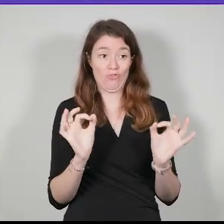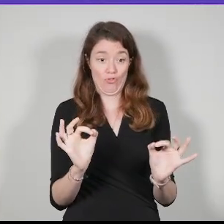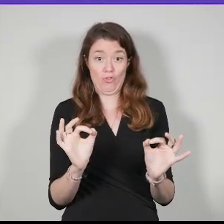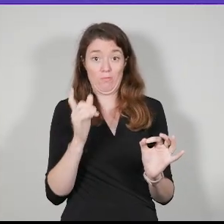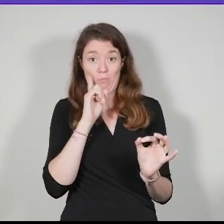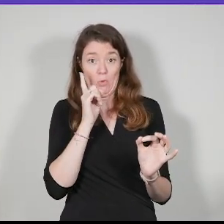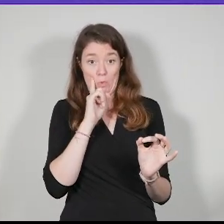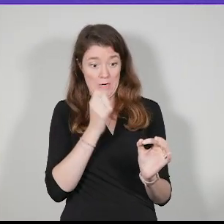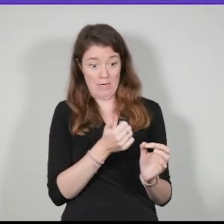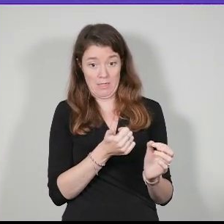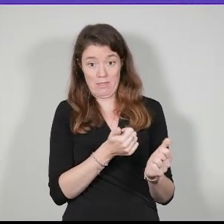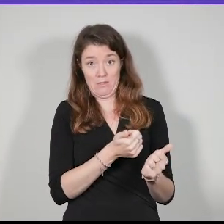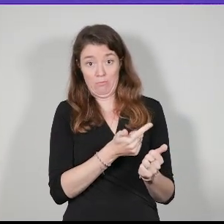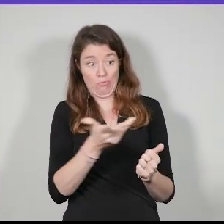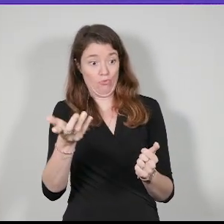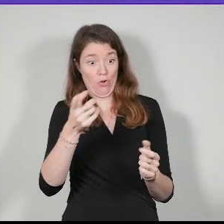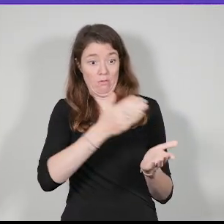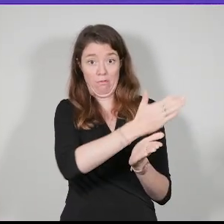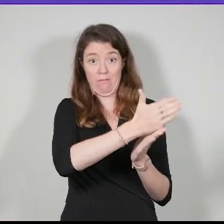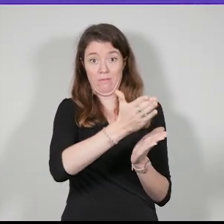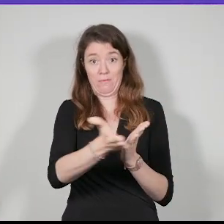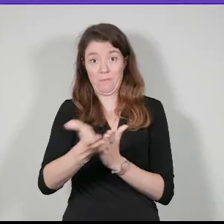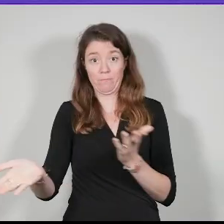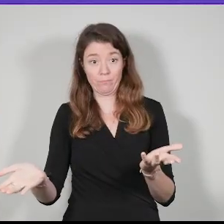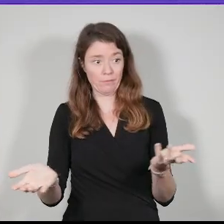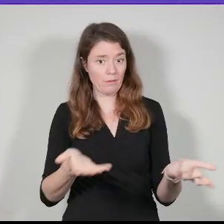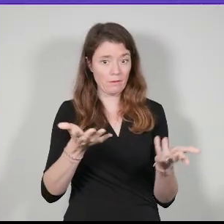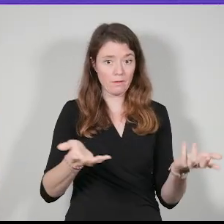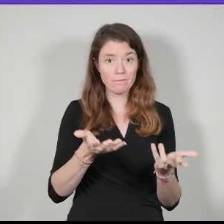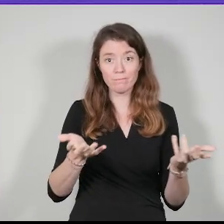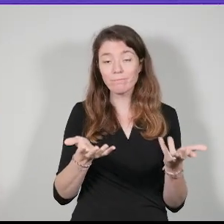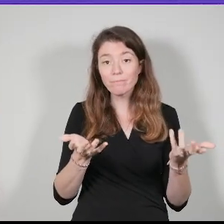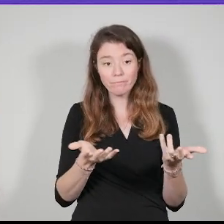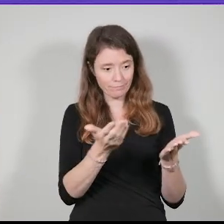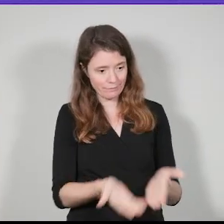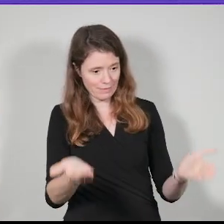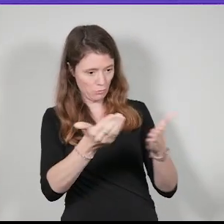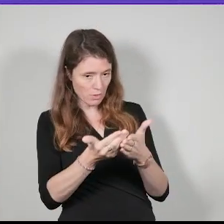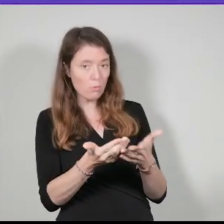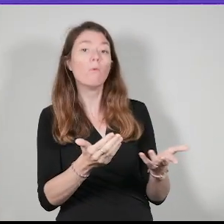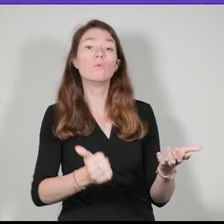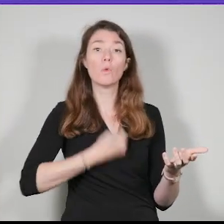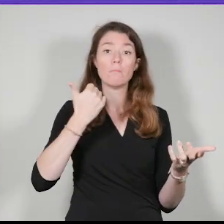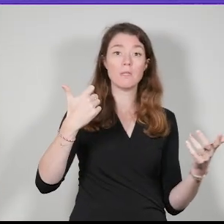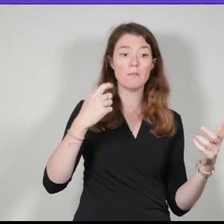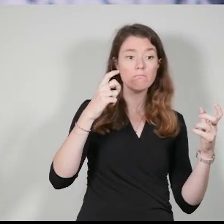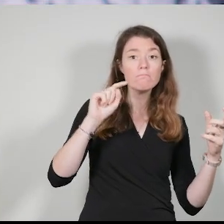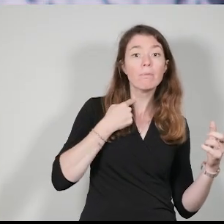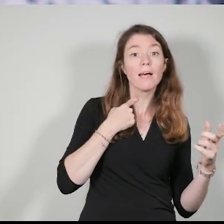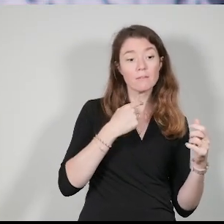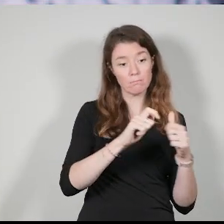la multidimensionnalité de ce que ça veut dire finalement que s'affronter d'une situation de perte d'autonomie. Je